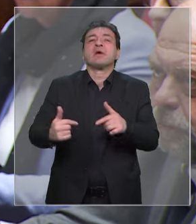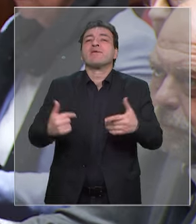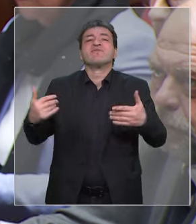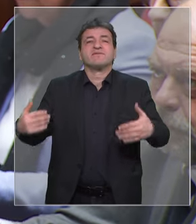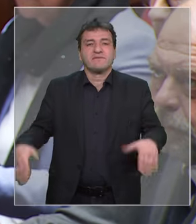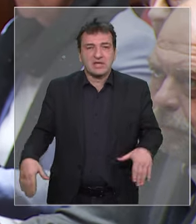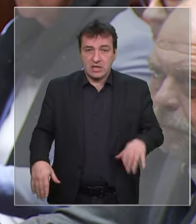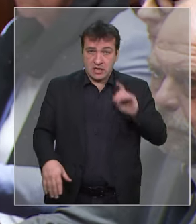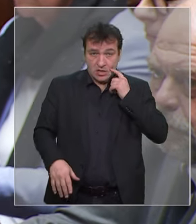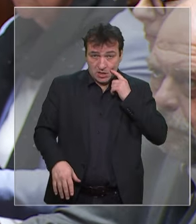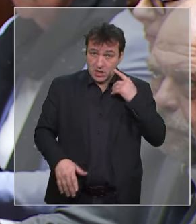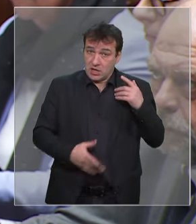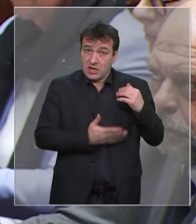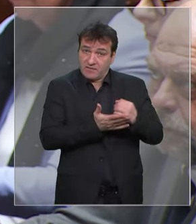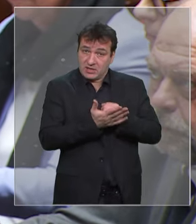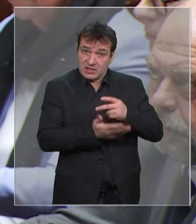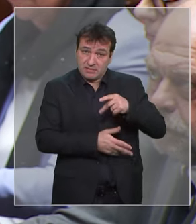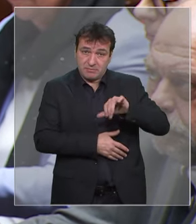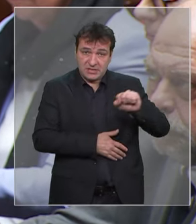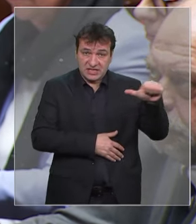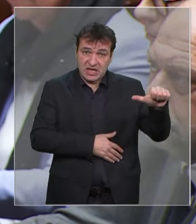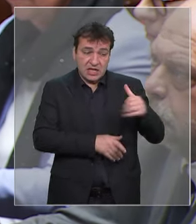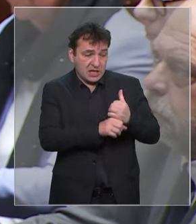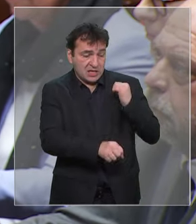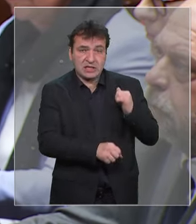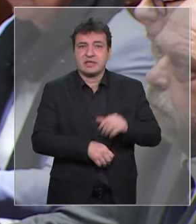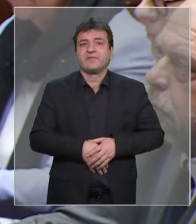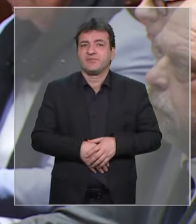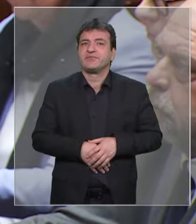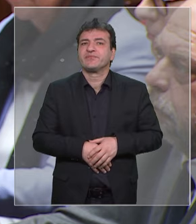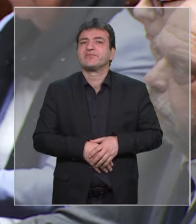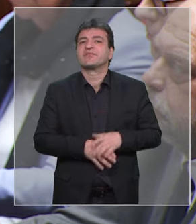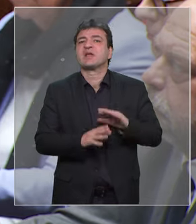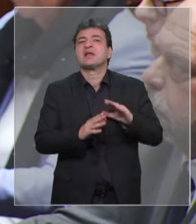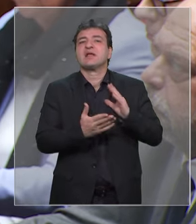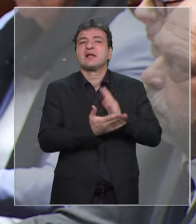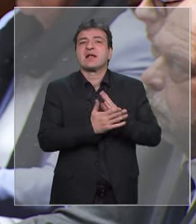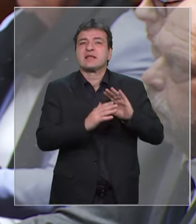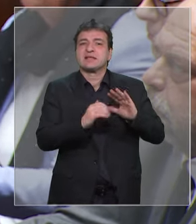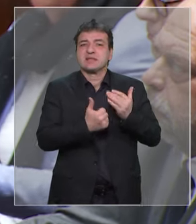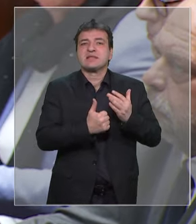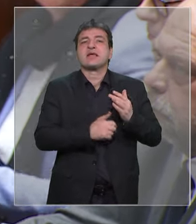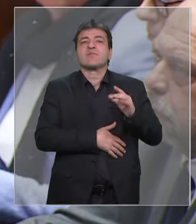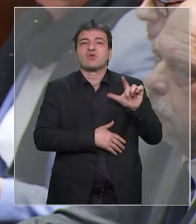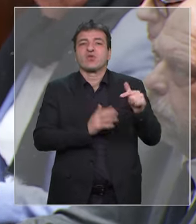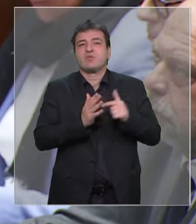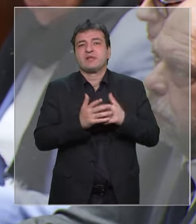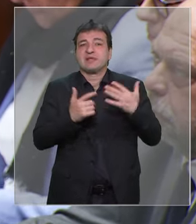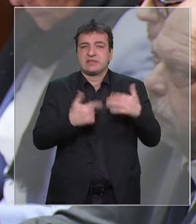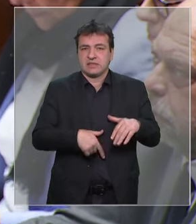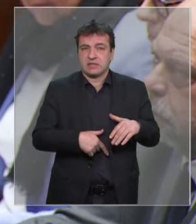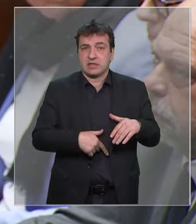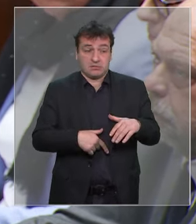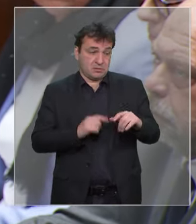Effectivement, les élèves qui ont passé PISA l'année dernière était en sixième en 2017, moment où nous avons réinvesti massivement sur l'école